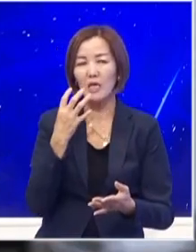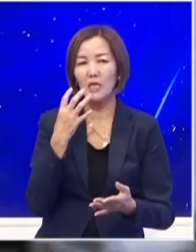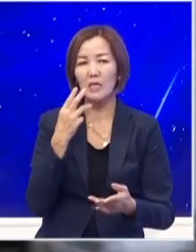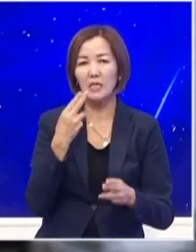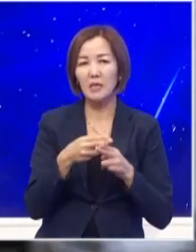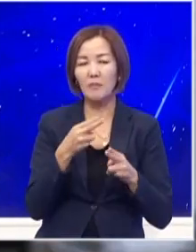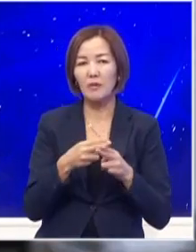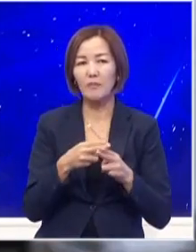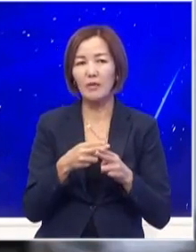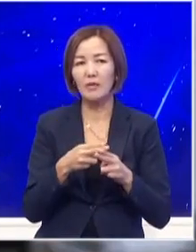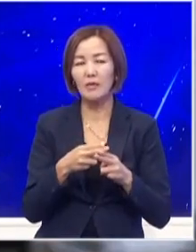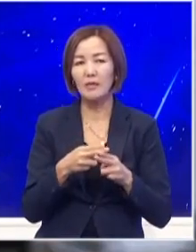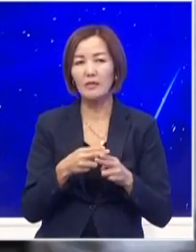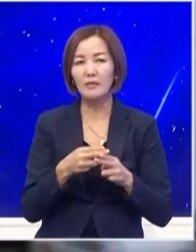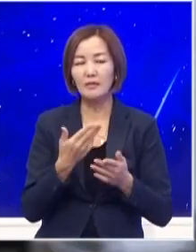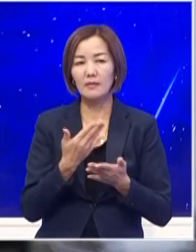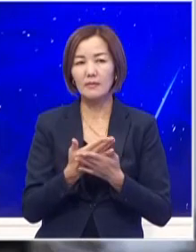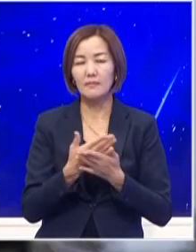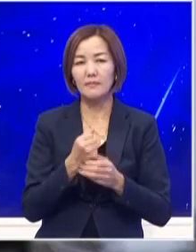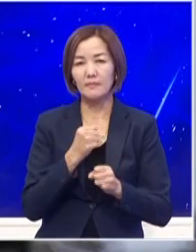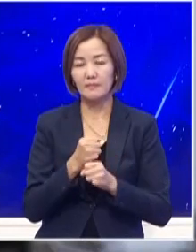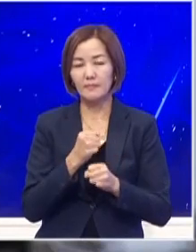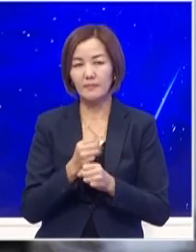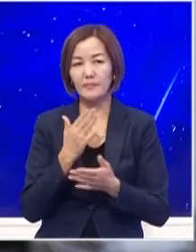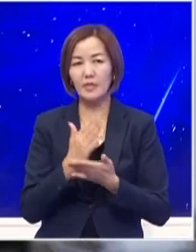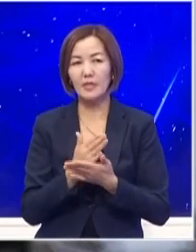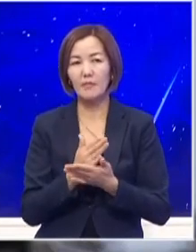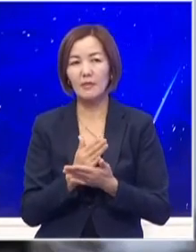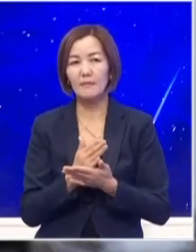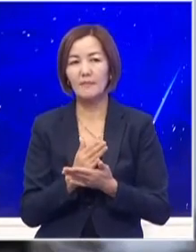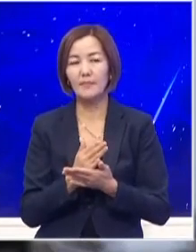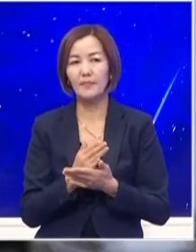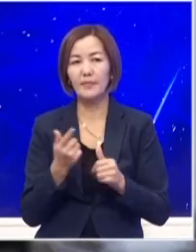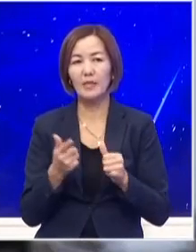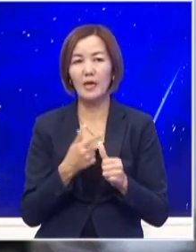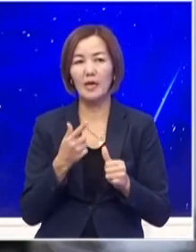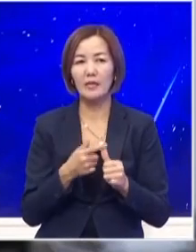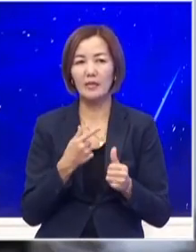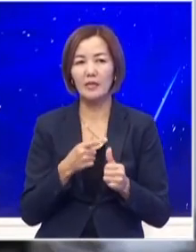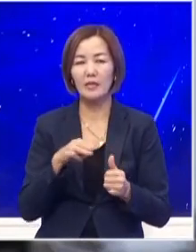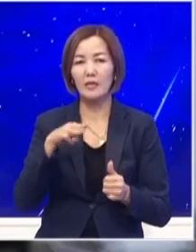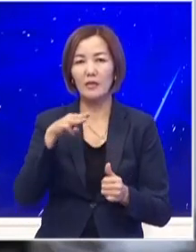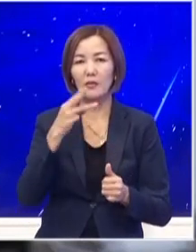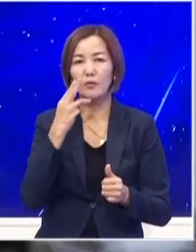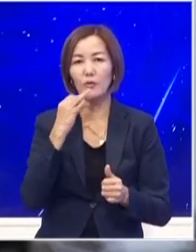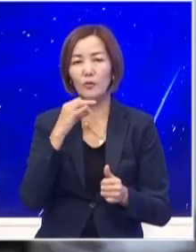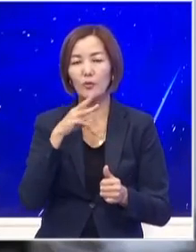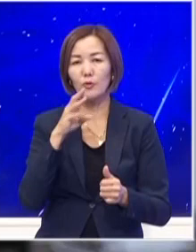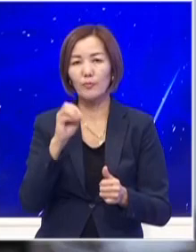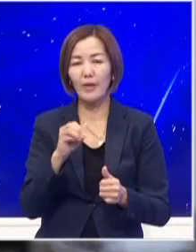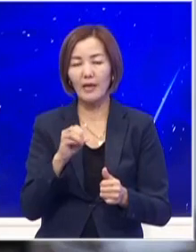Енді мына бір екі аспаппен біз көбінесе жұмыс істейміз. Мына бір аспаптың атын түртпе деп айтады. Бұл